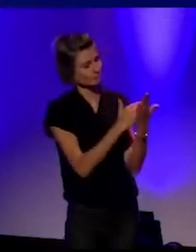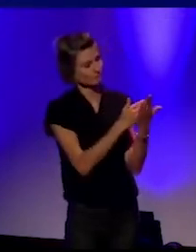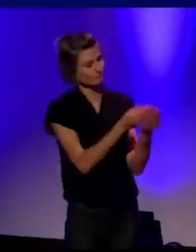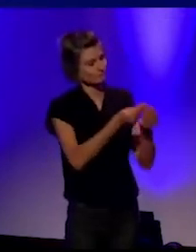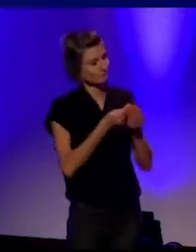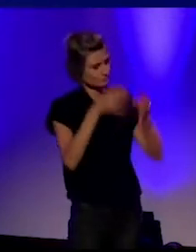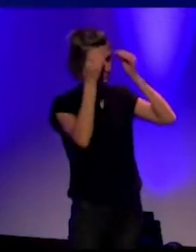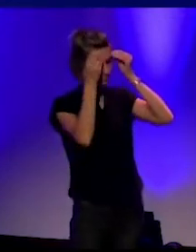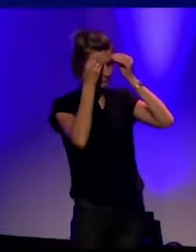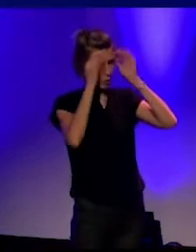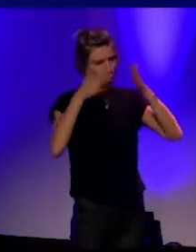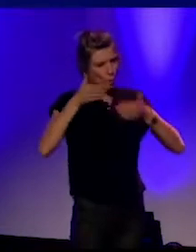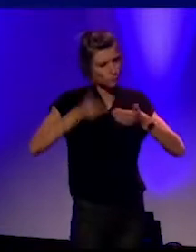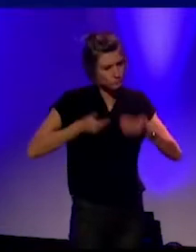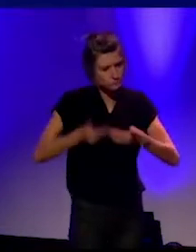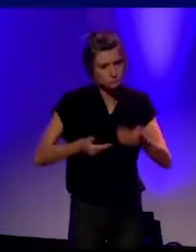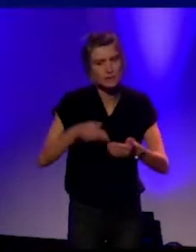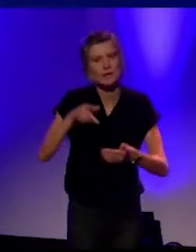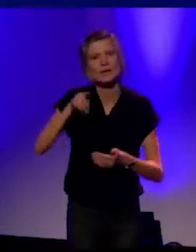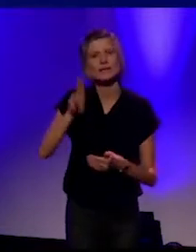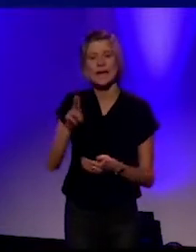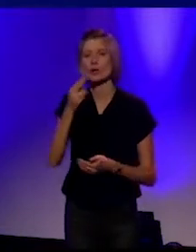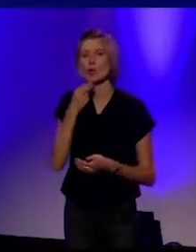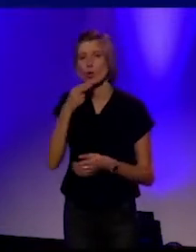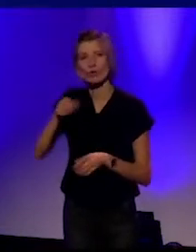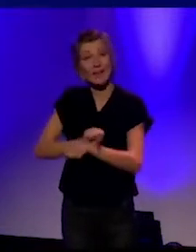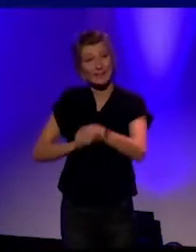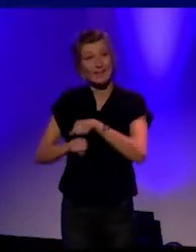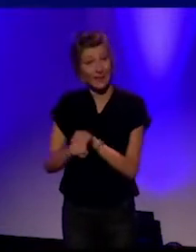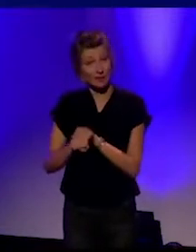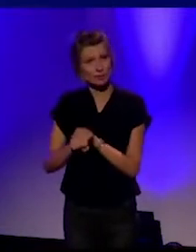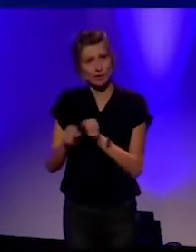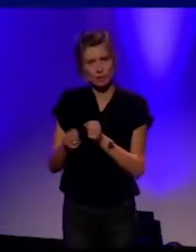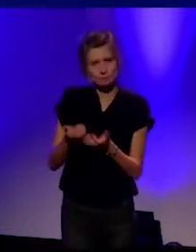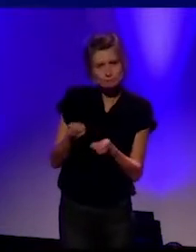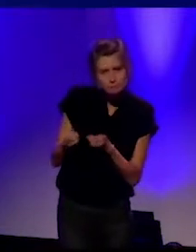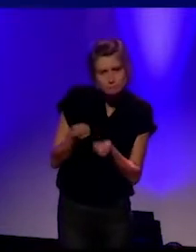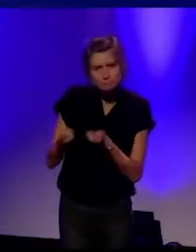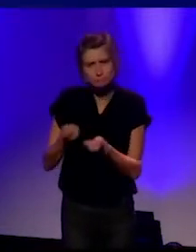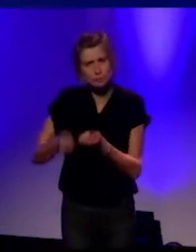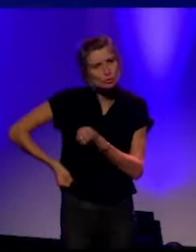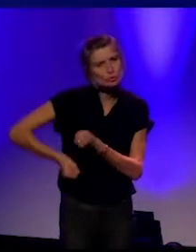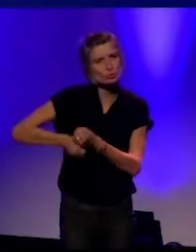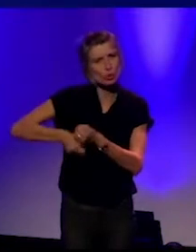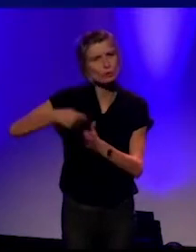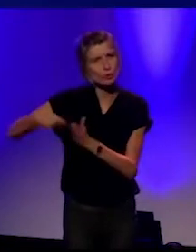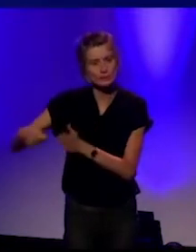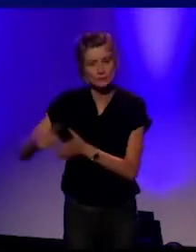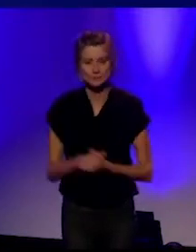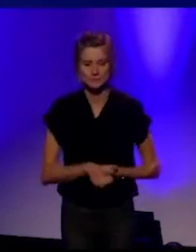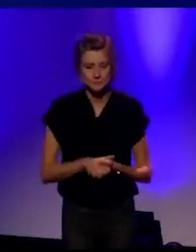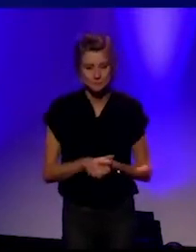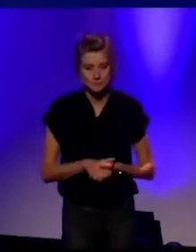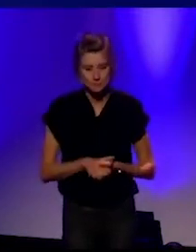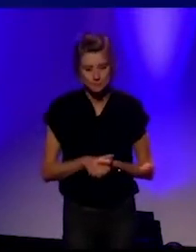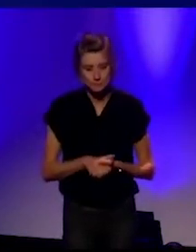KU Leuven Engage als een facilitator en een incubator. En ook zo geven wij invulling aan wat de